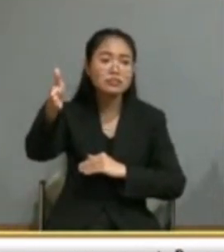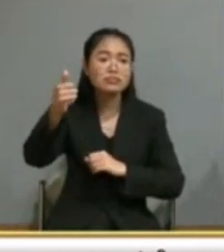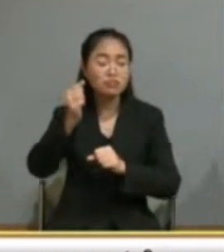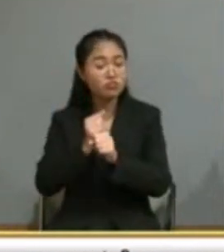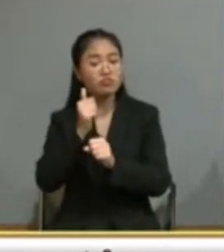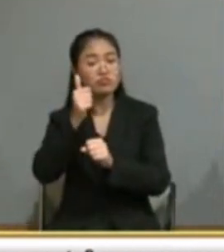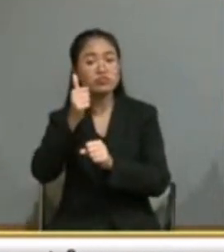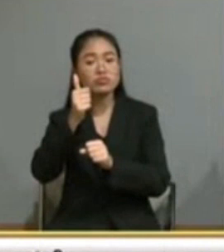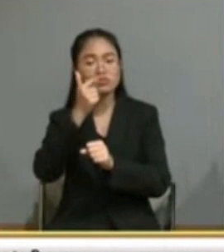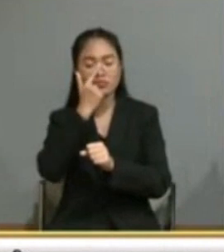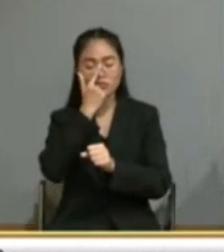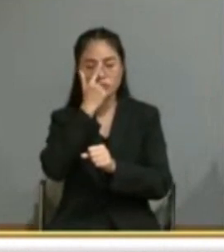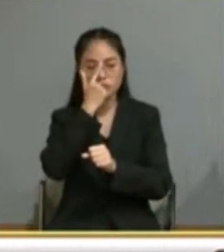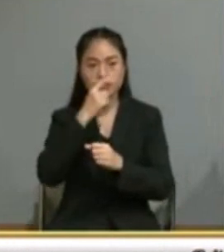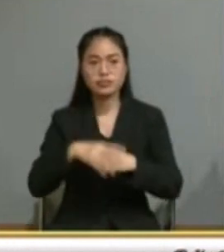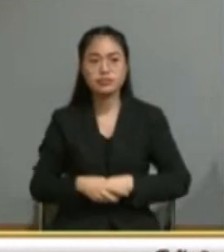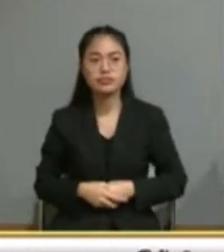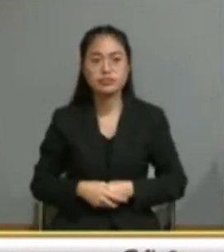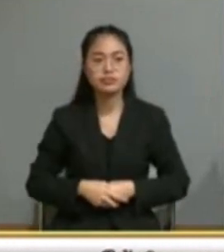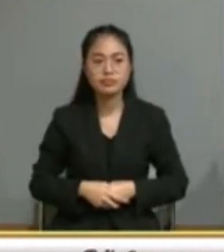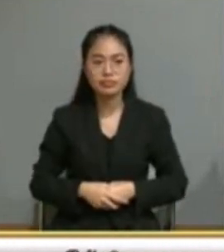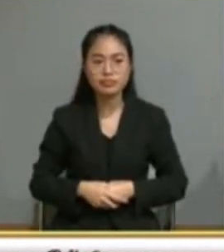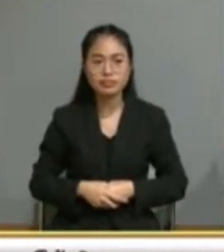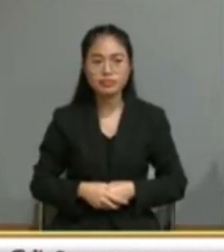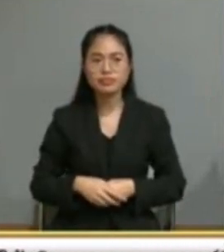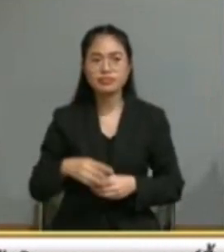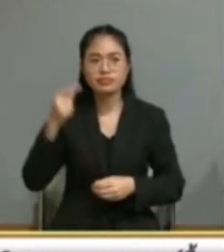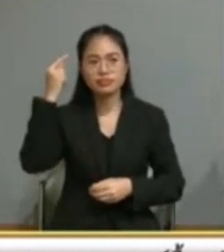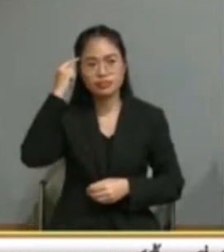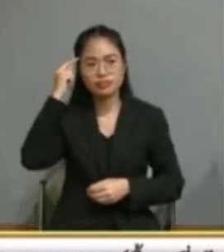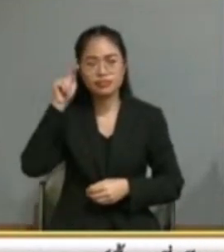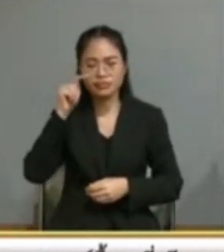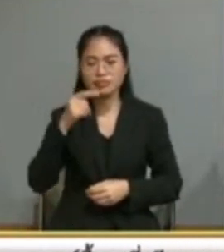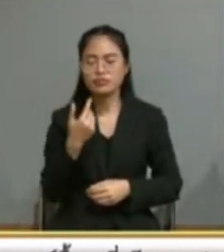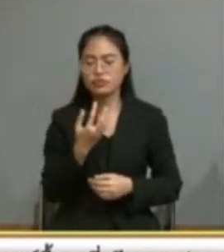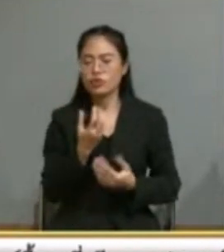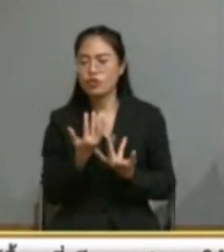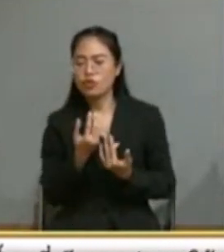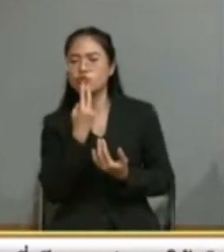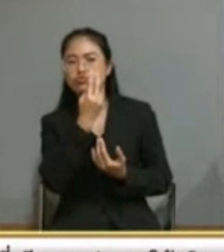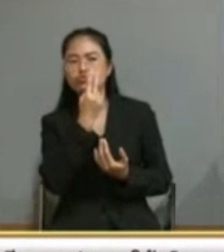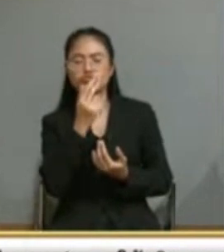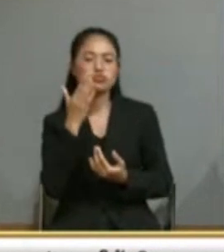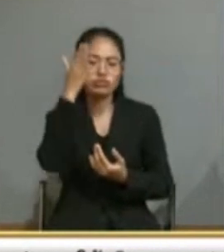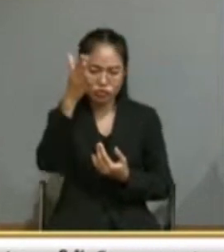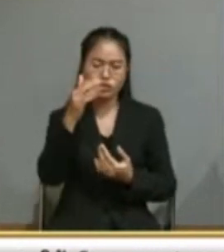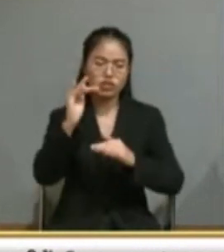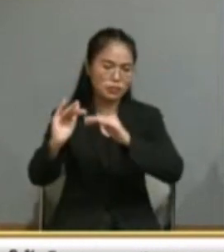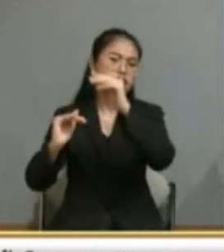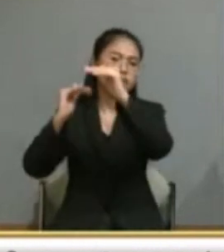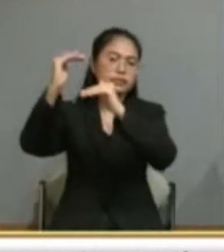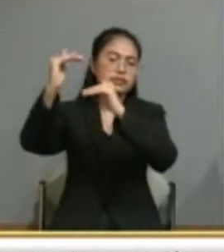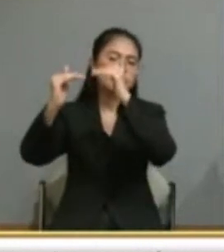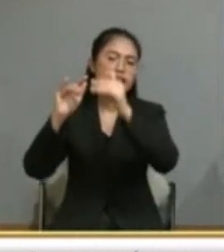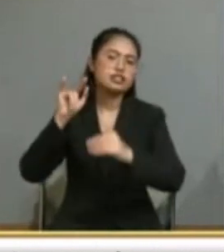ับ ท่านลมทำกคงยังไม่ทันอายุมาก คงได้เห็นแล้ว